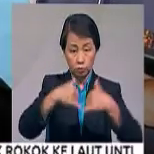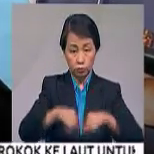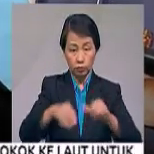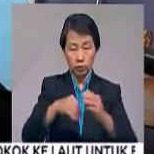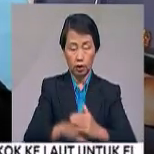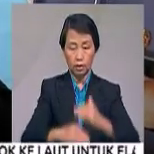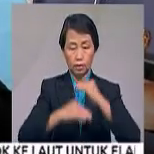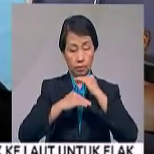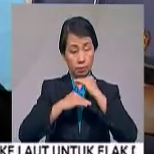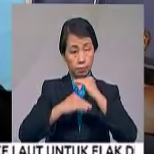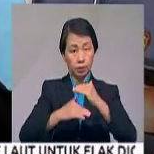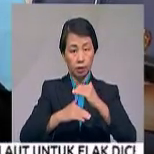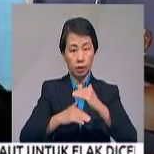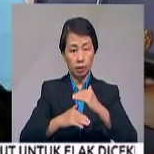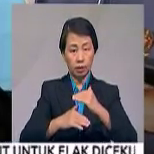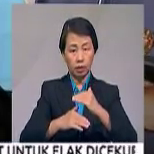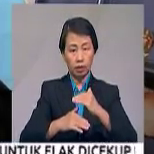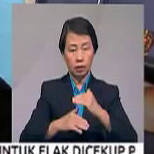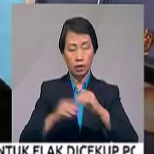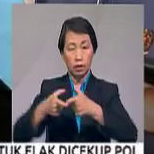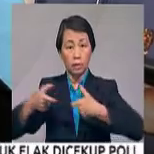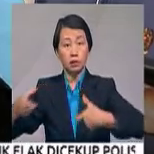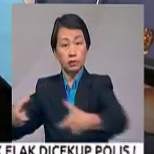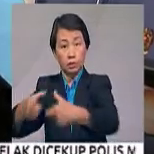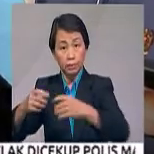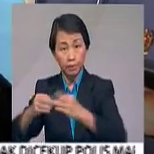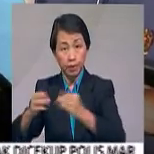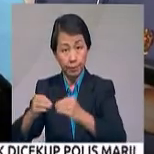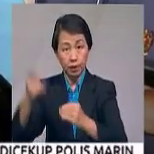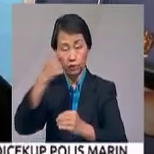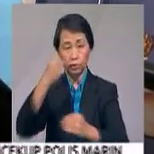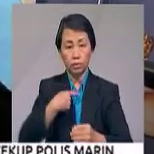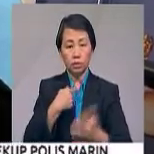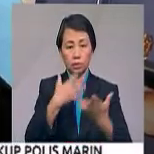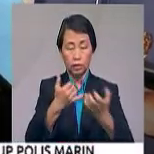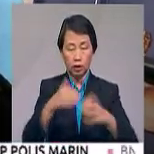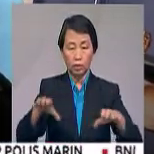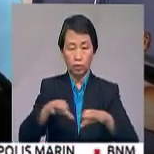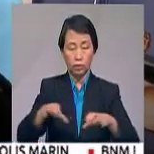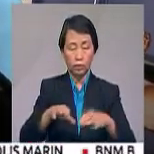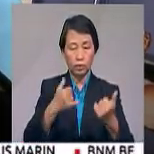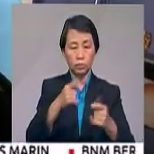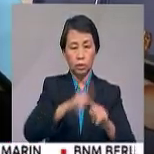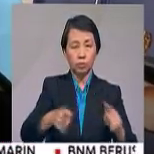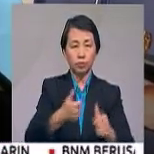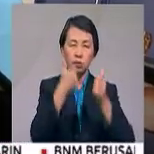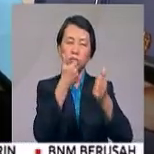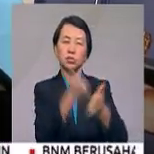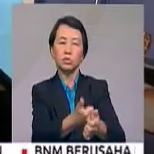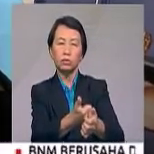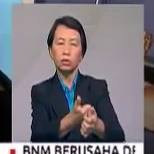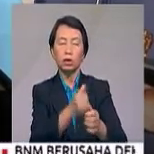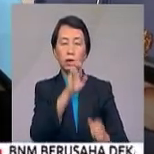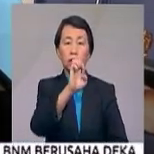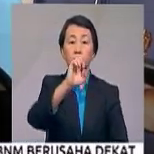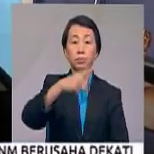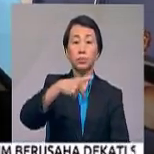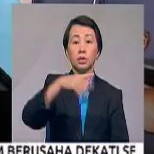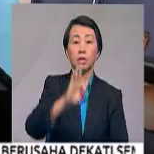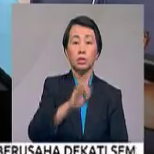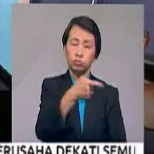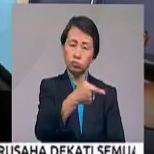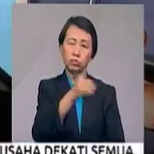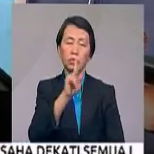peringkat Aegis Chambers sebab kita nak buatkan itu mandatory tetapi tertakluk kepada EPF-nya